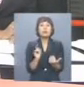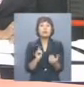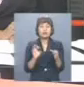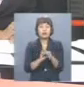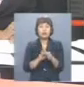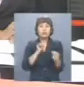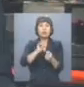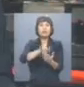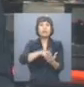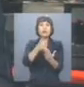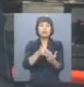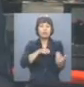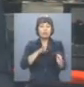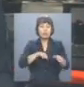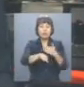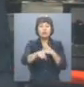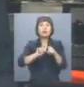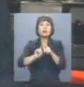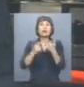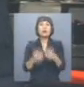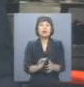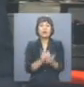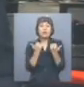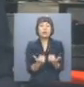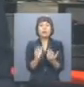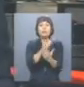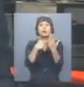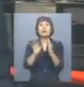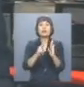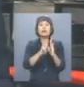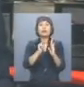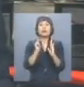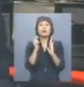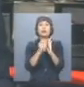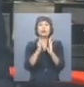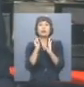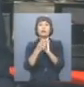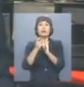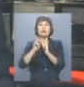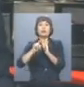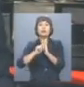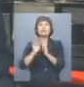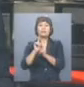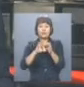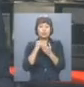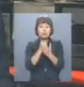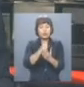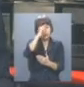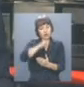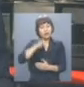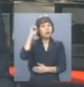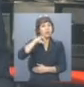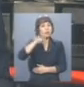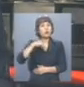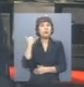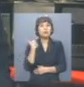คะประเทศเนเธอร์แลนด์ก็เป็นประเทศหนึ่งค่ะที่ให้ความช่วยเหลือประเทศไทยมาโดยตลอดเนื่องจากว่าเนเธอร์แลนด์นั้นถือได้ว่าเป็นประเทศ